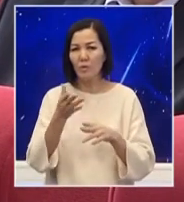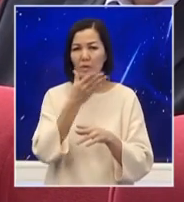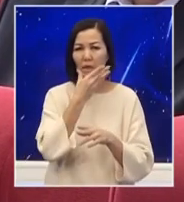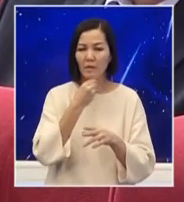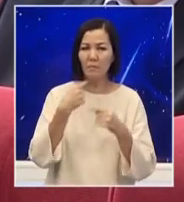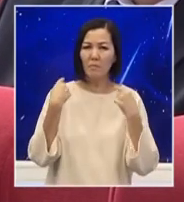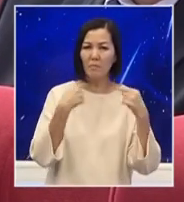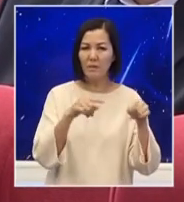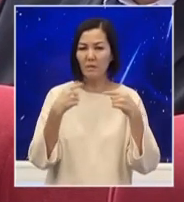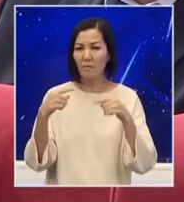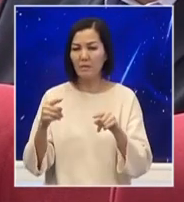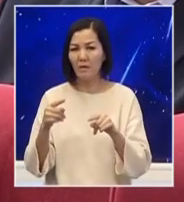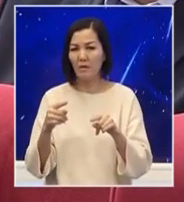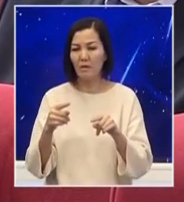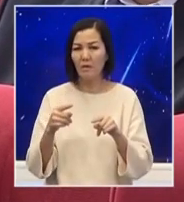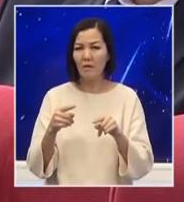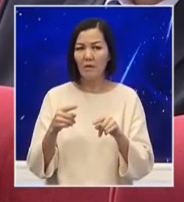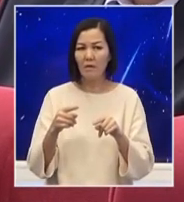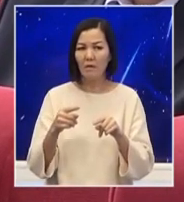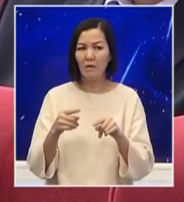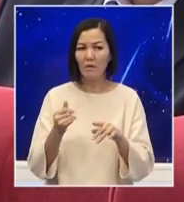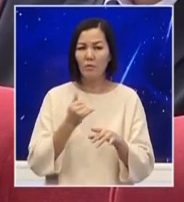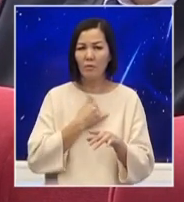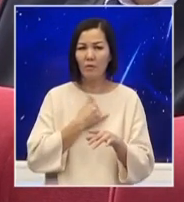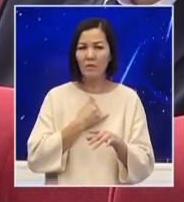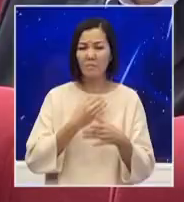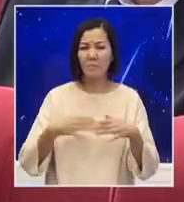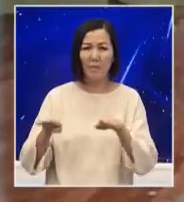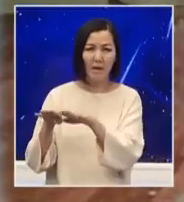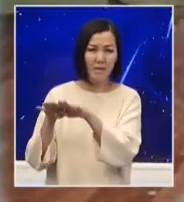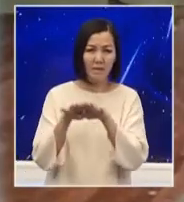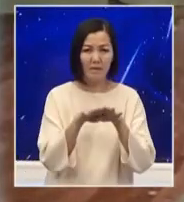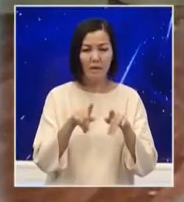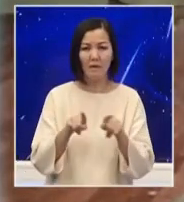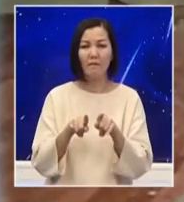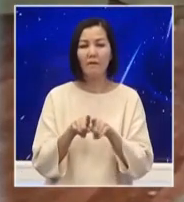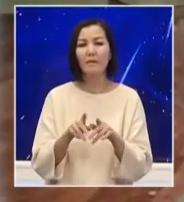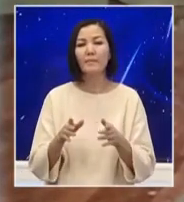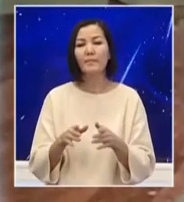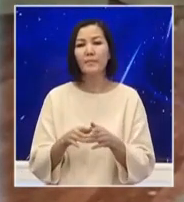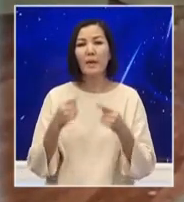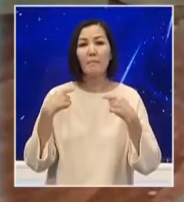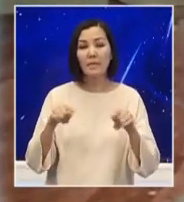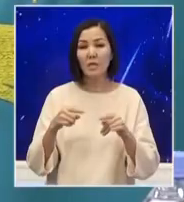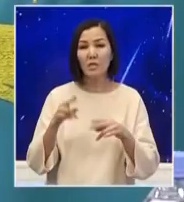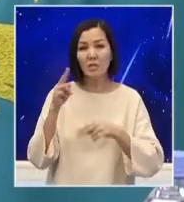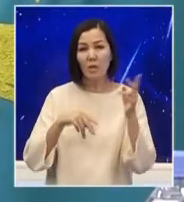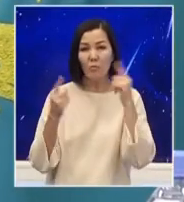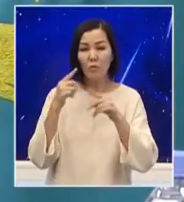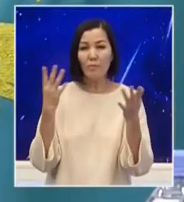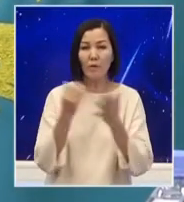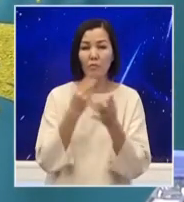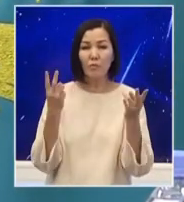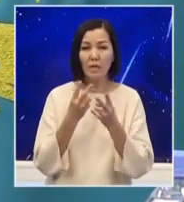красивые какие-то эти малые формы. Не, а у нас стандартный вот этот. Өркенді өңірімізді кәсіби құрылысшы білікті маман басқарып